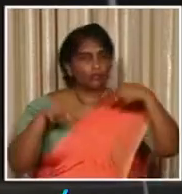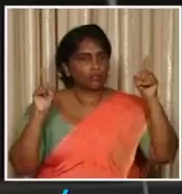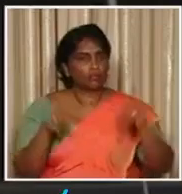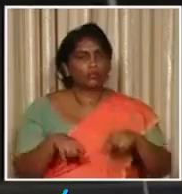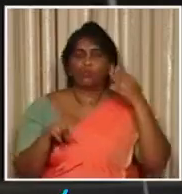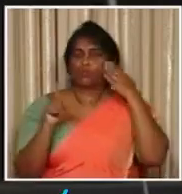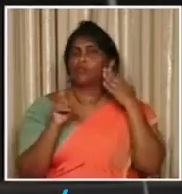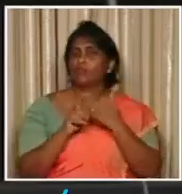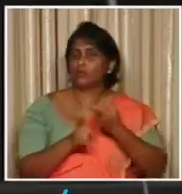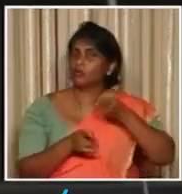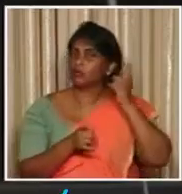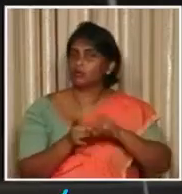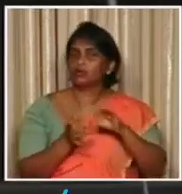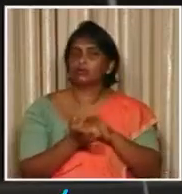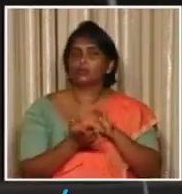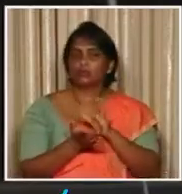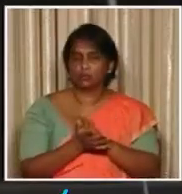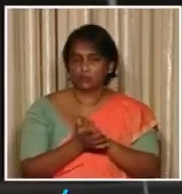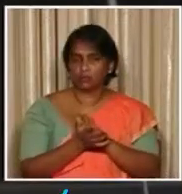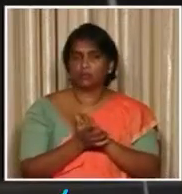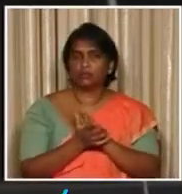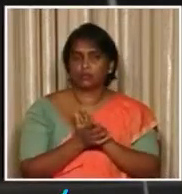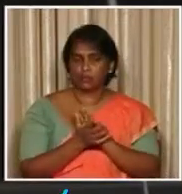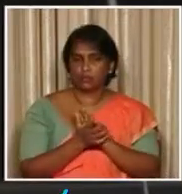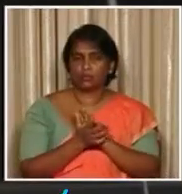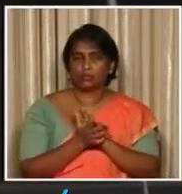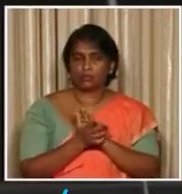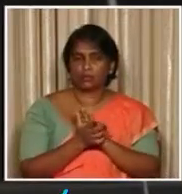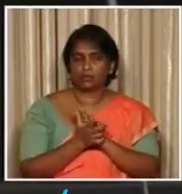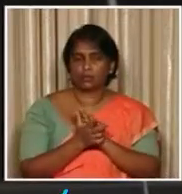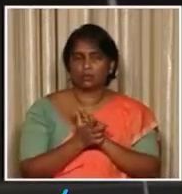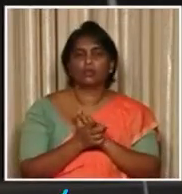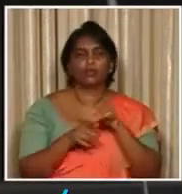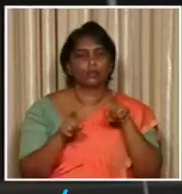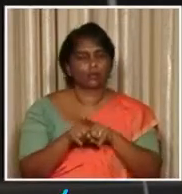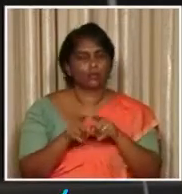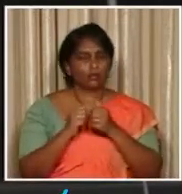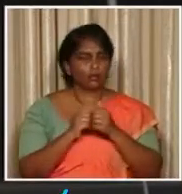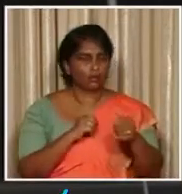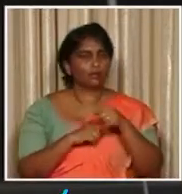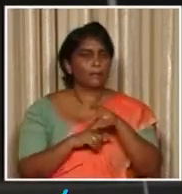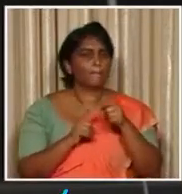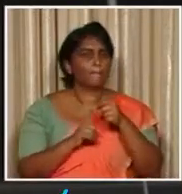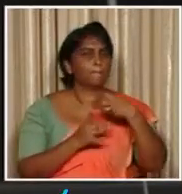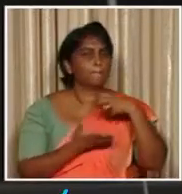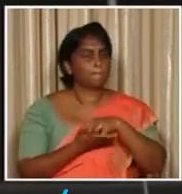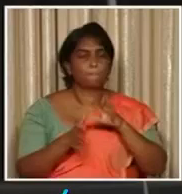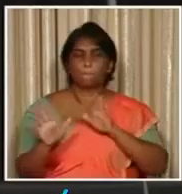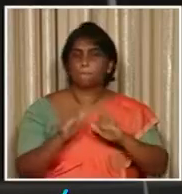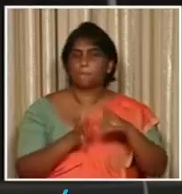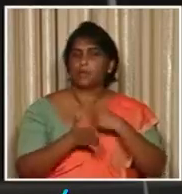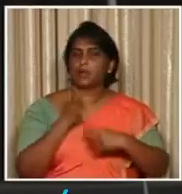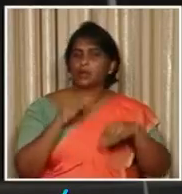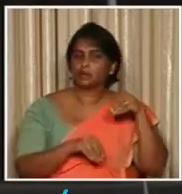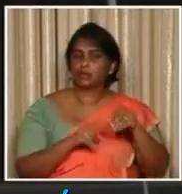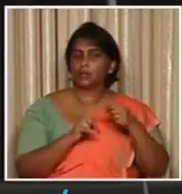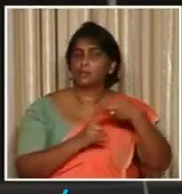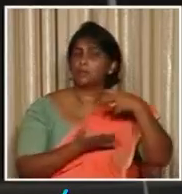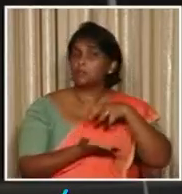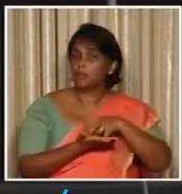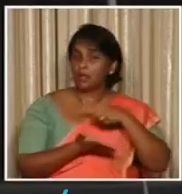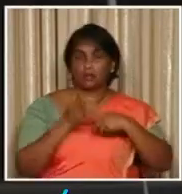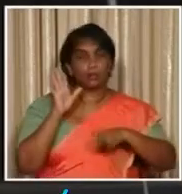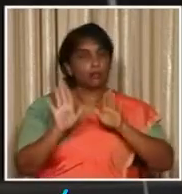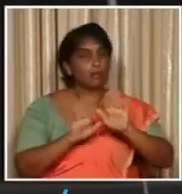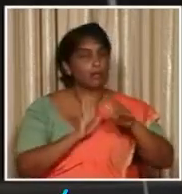ඒ පිළිබඳව තීන්දුවක් දුන්නා. කරුබන්තුතුමා ඒ වගේම වැදගත් කාරණාවක් තමයි මේ පළාත් පාලන ඡන්දය. මේ පළාත් පාලනයේ